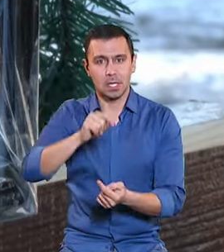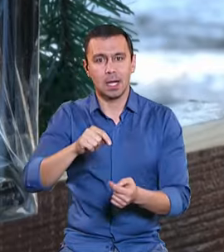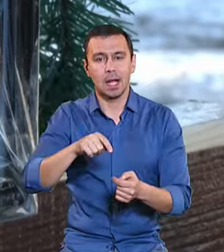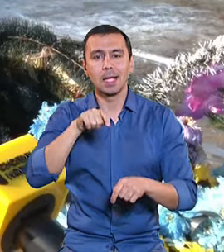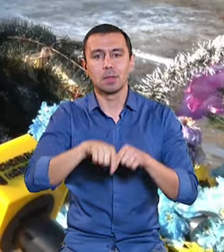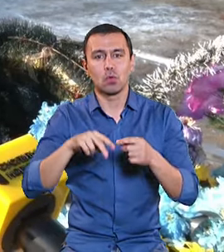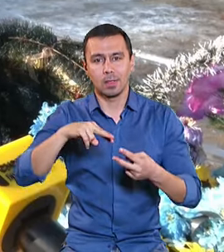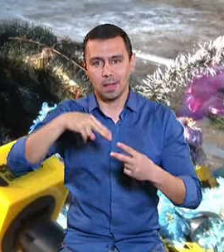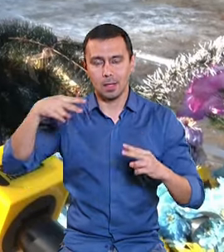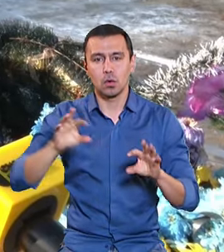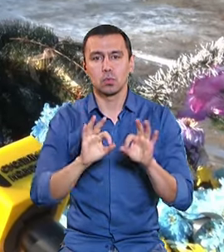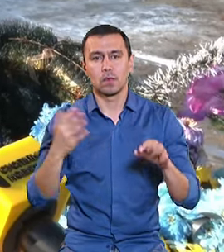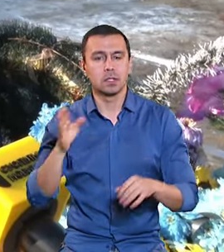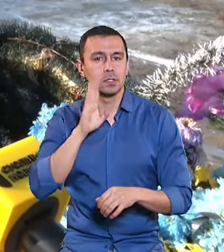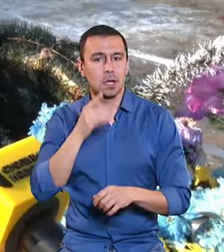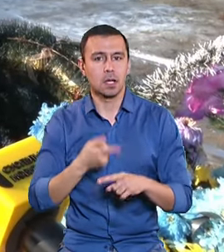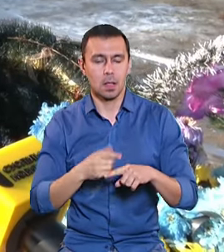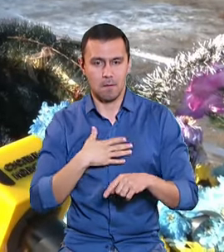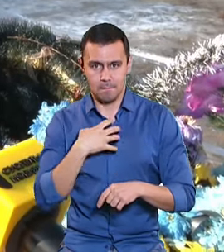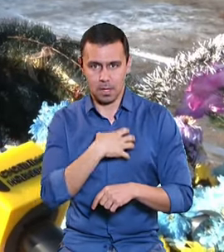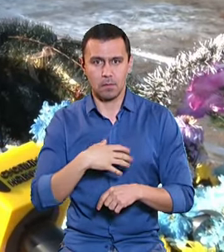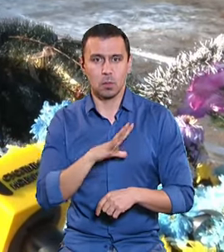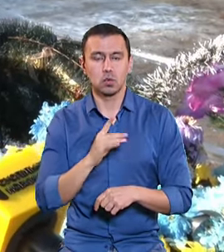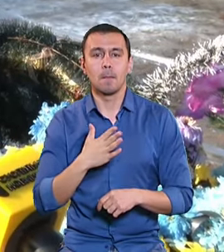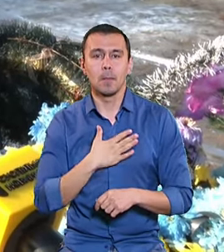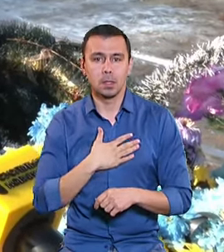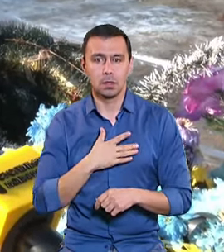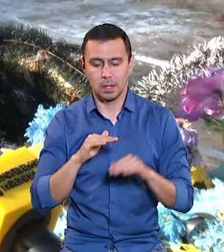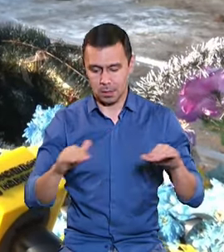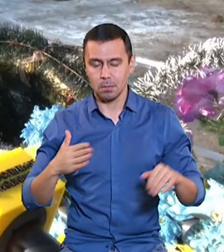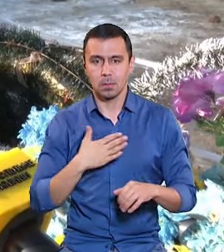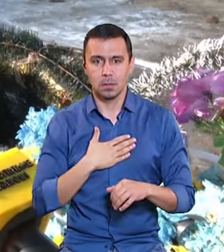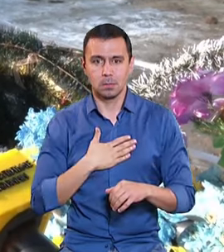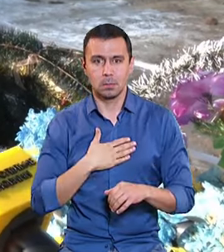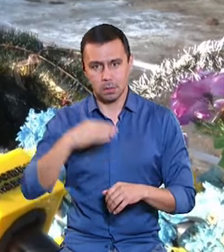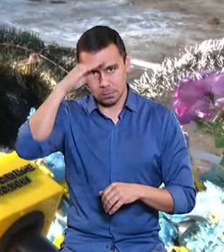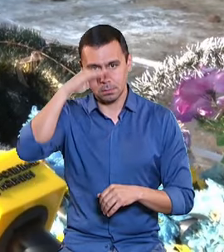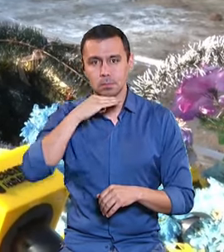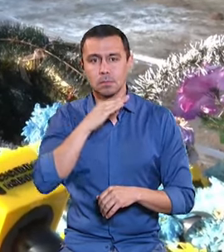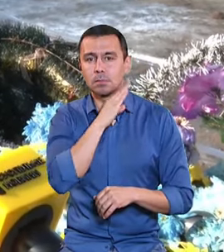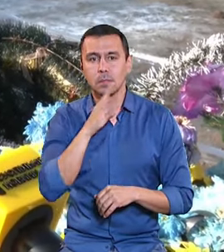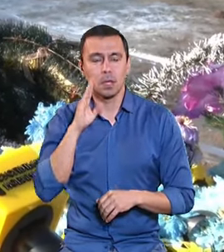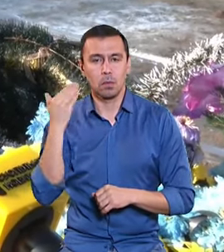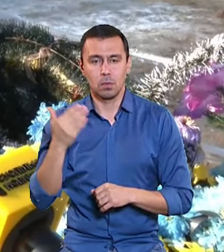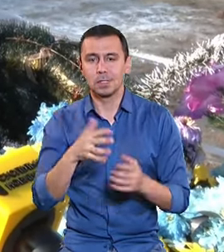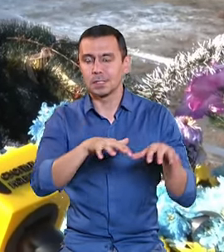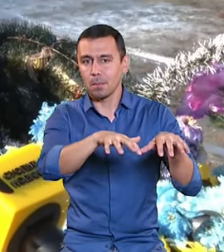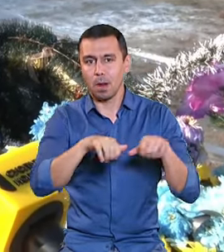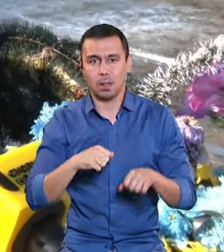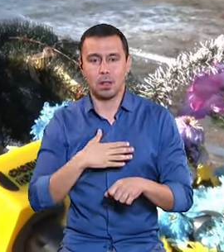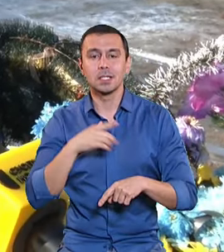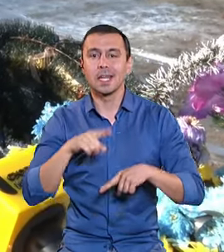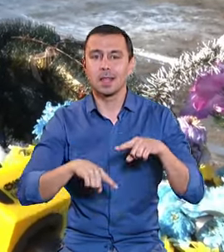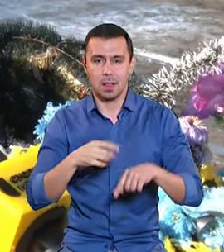ДНК, розповідає Марина. Це нам дуже важливо було, що мені, що дітям нашим, що батькам його. Тобто забрати наше